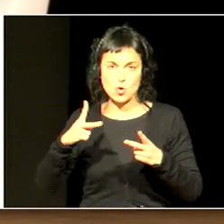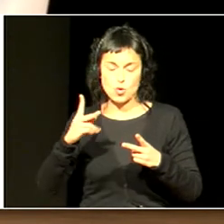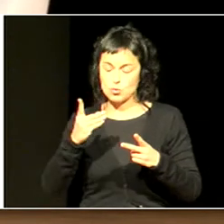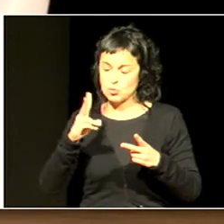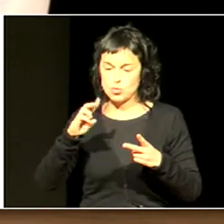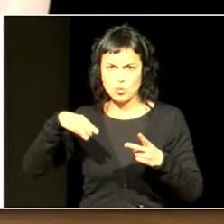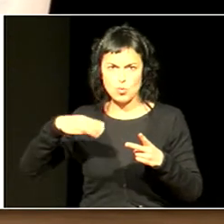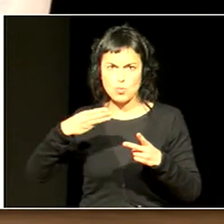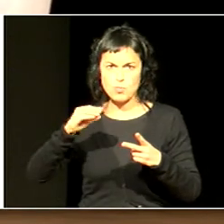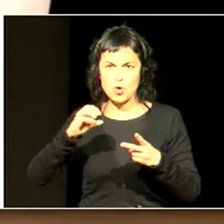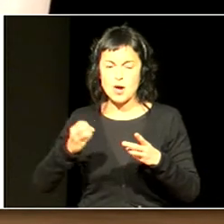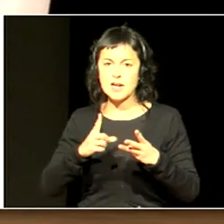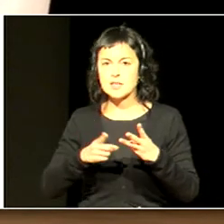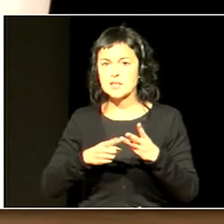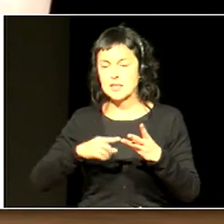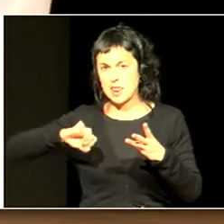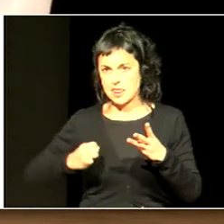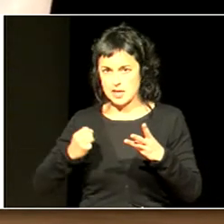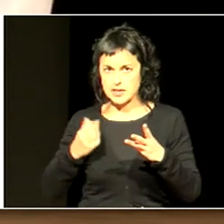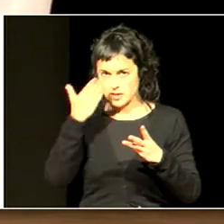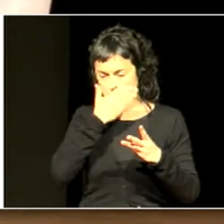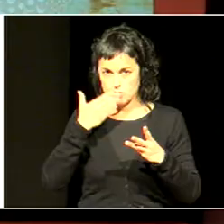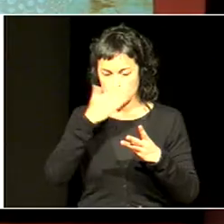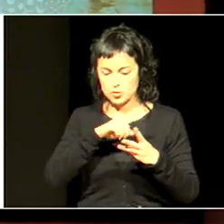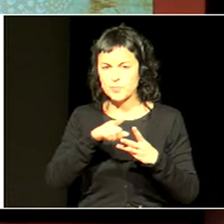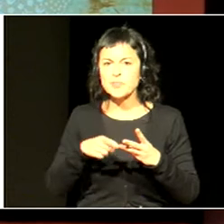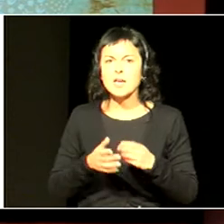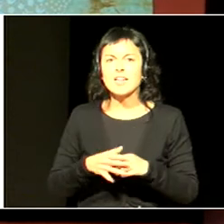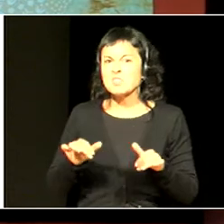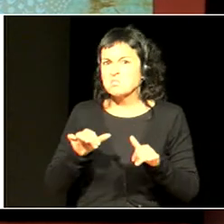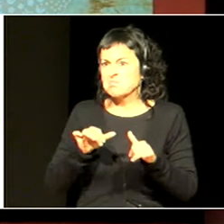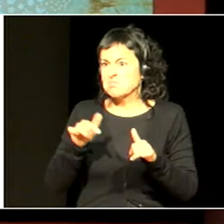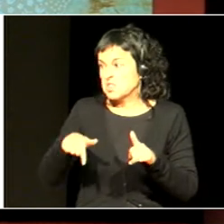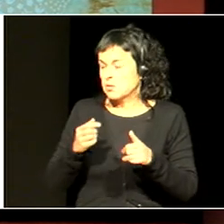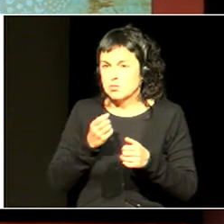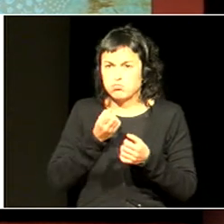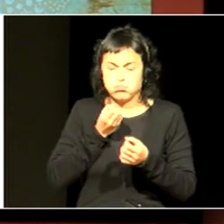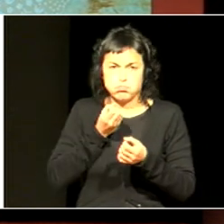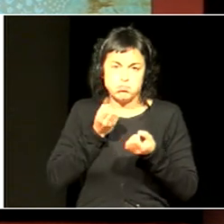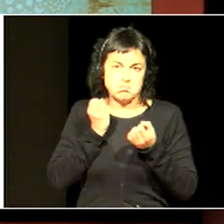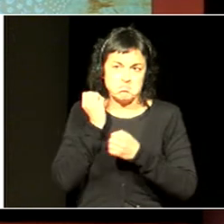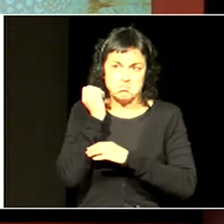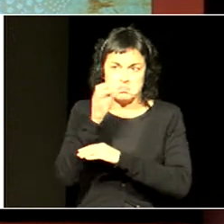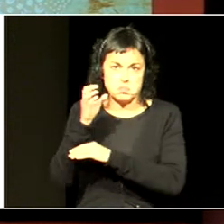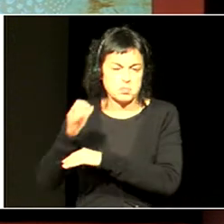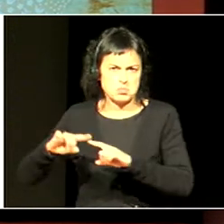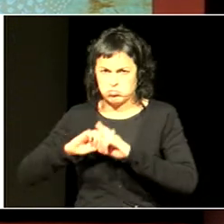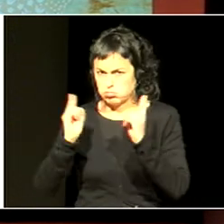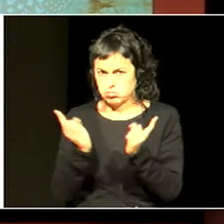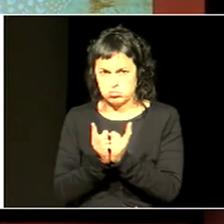Lekeitio eskolatik Xabier Iturbe. Formatua oso azkarra izango da, eta hiru galdera botako